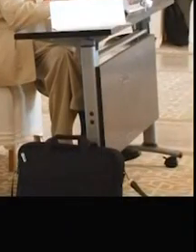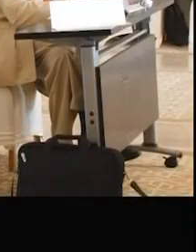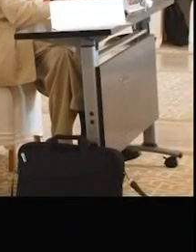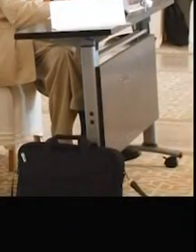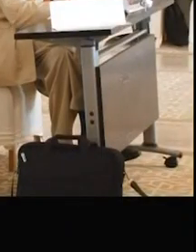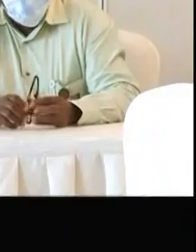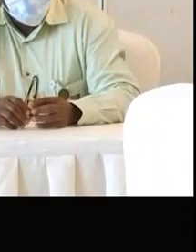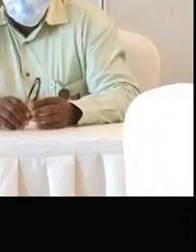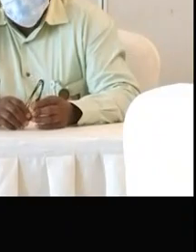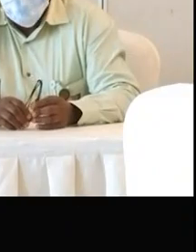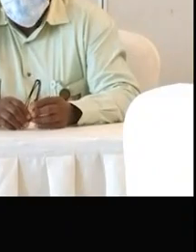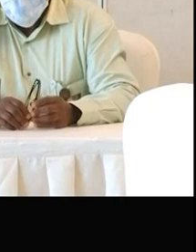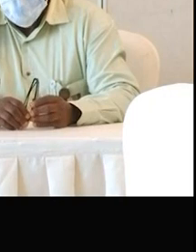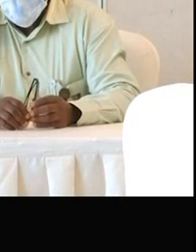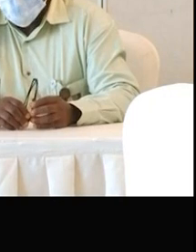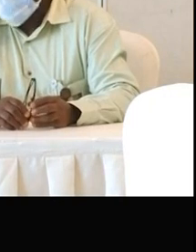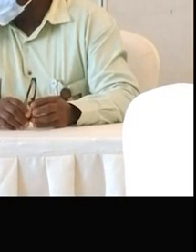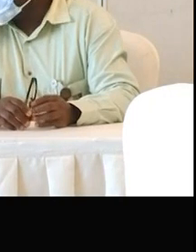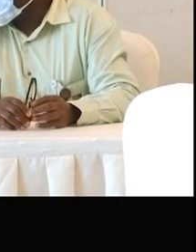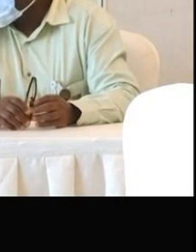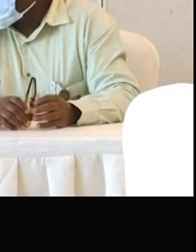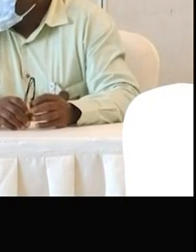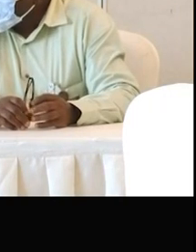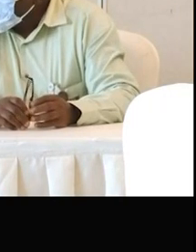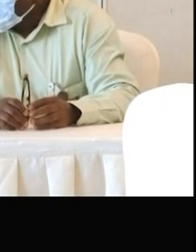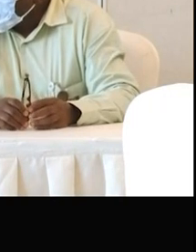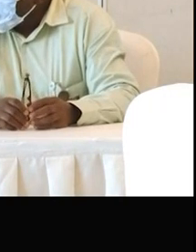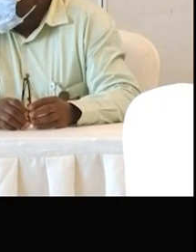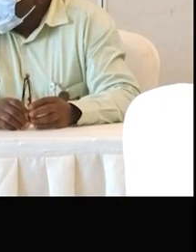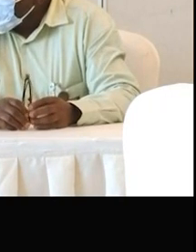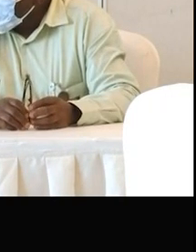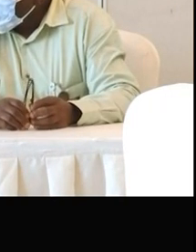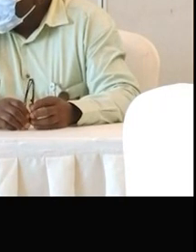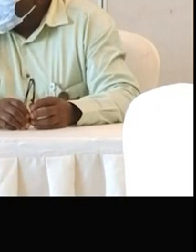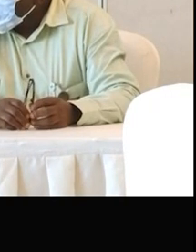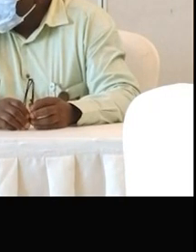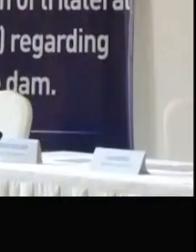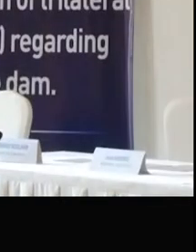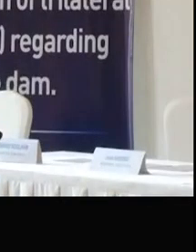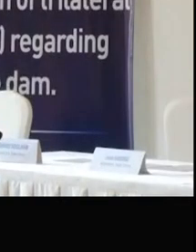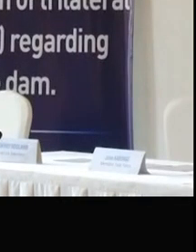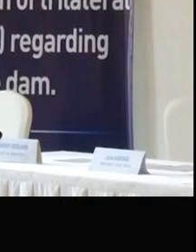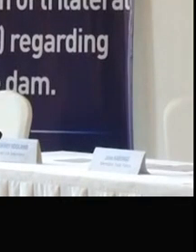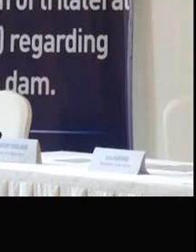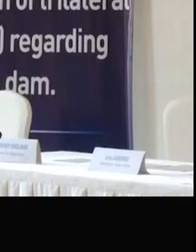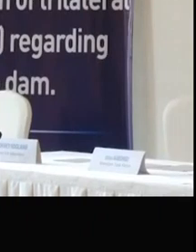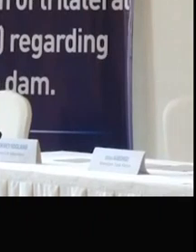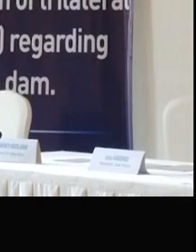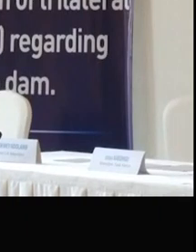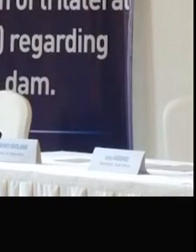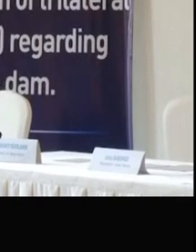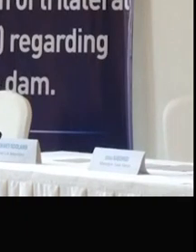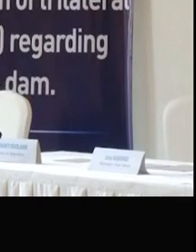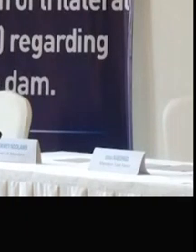chef de l'état à l'organisation panafricaine et de la taxe forces du ministère des affaires étrangères la conférence de kinshasa